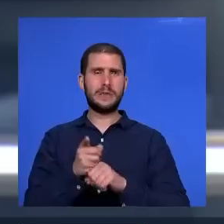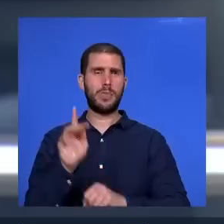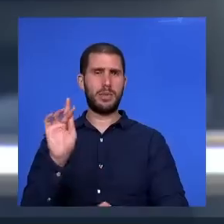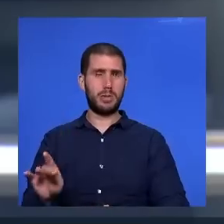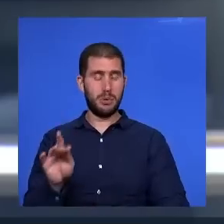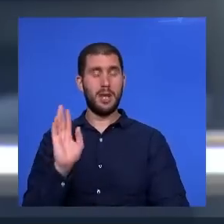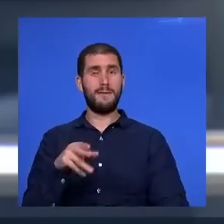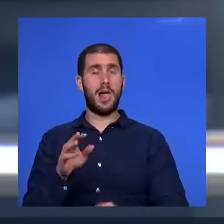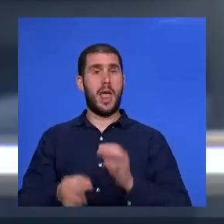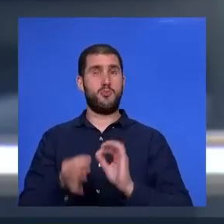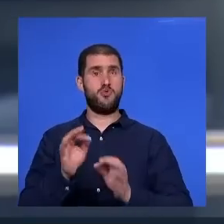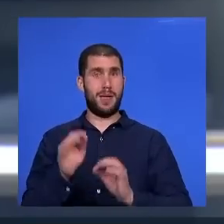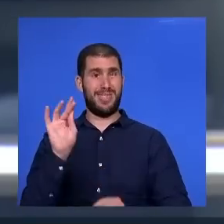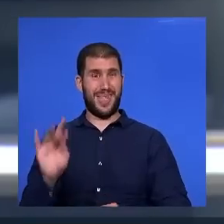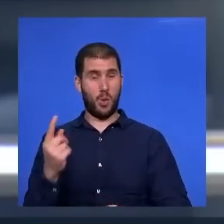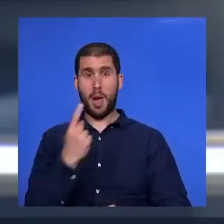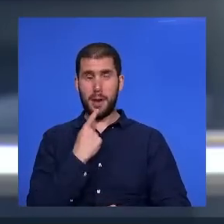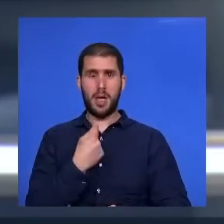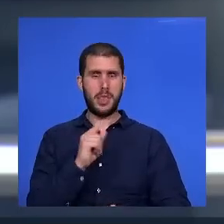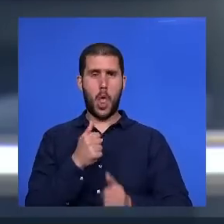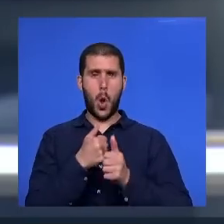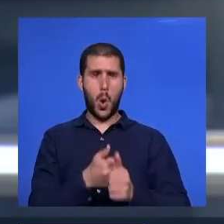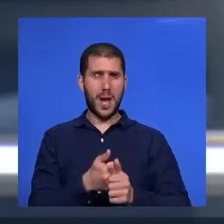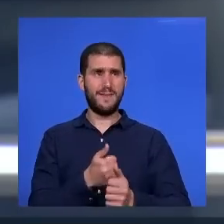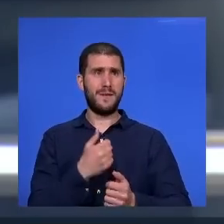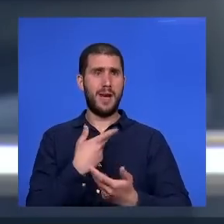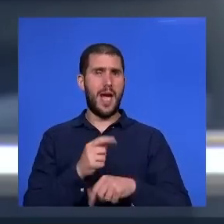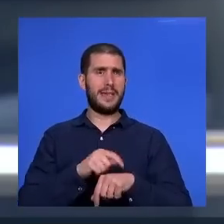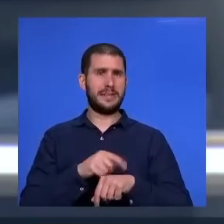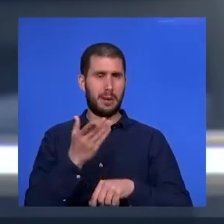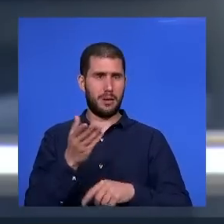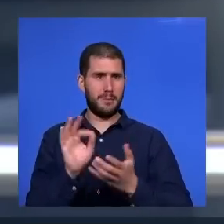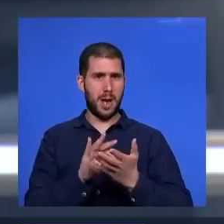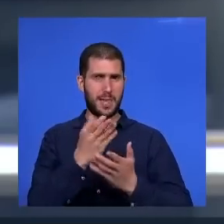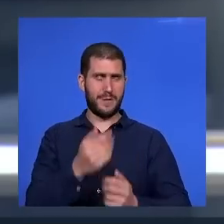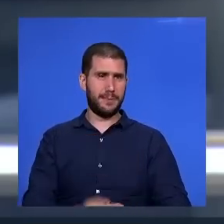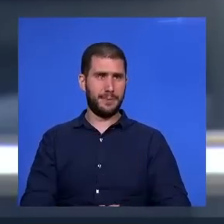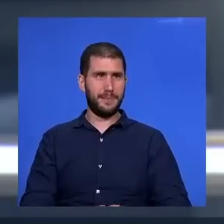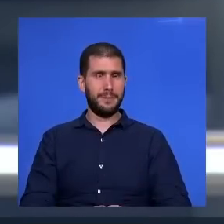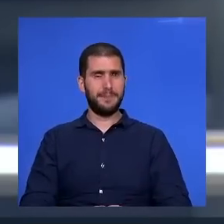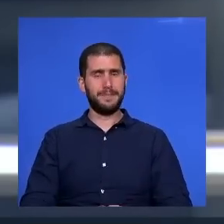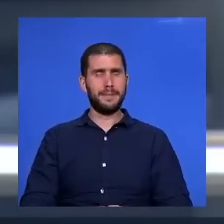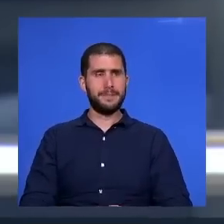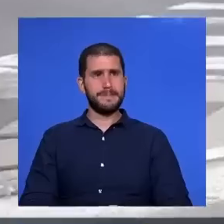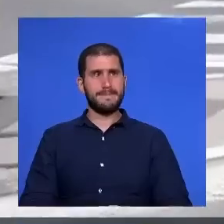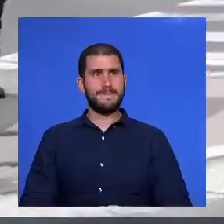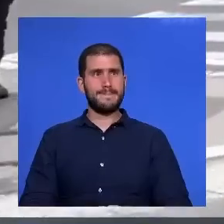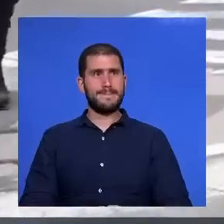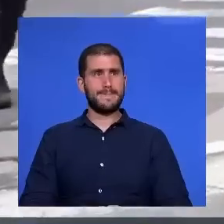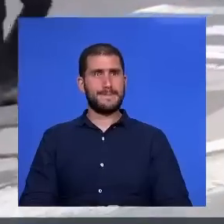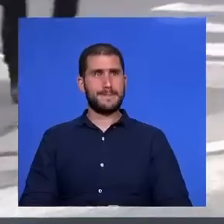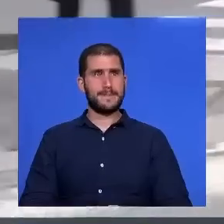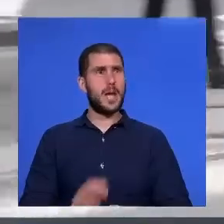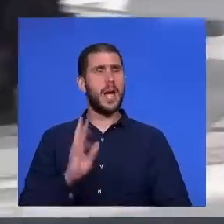ועל המשפט שמתנהל נגדו אמר, אני לא עוקב אחריו, אין לי זמן. הנה הכתבה של דניאל אלעזר ויערה שפירה.